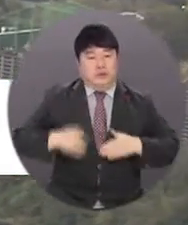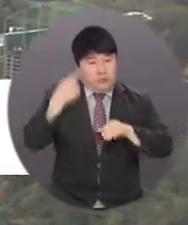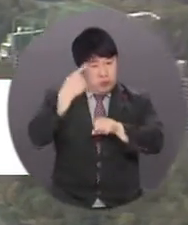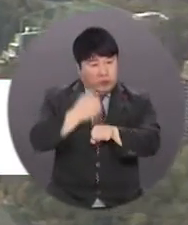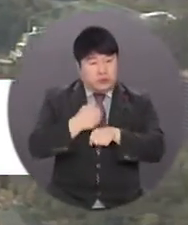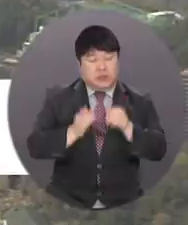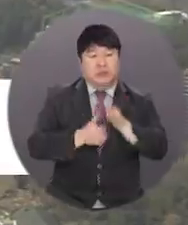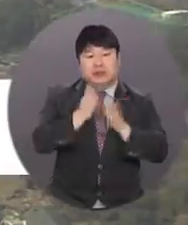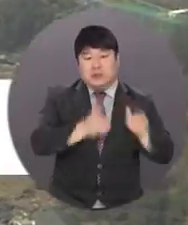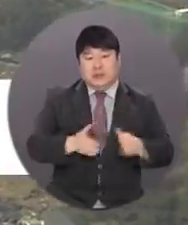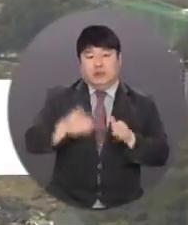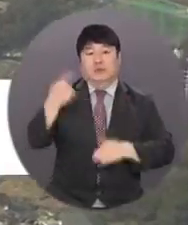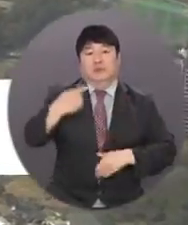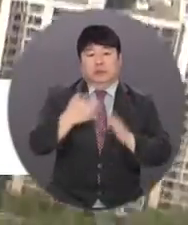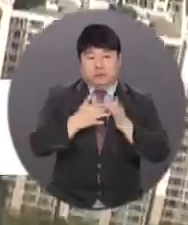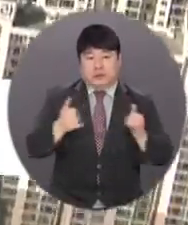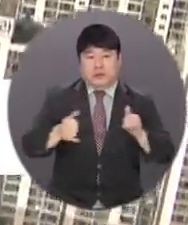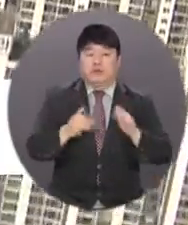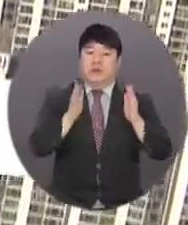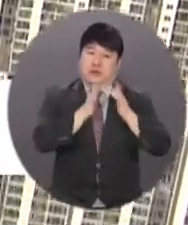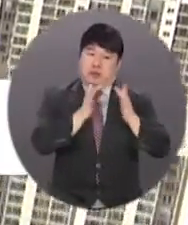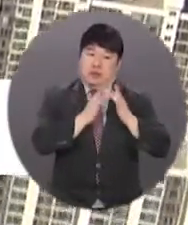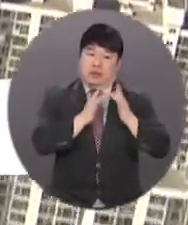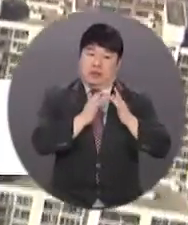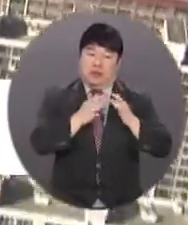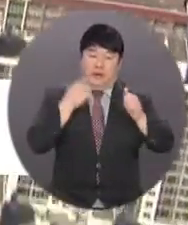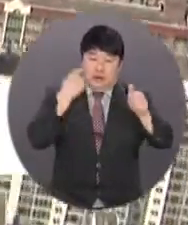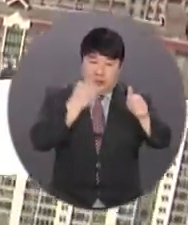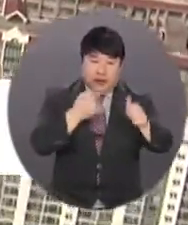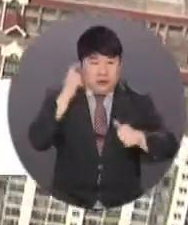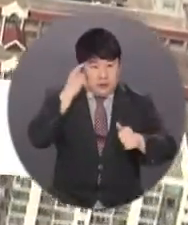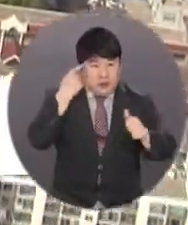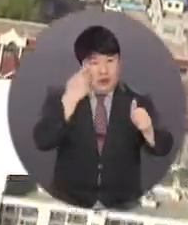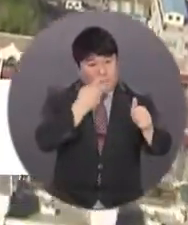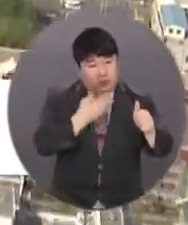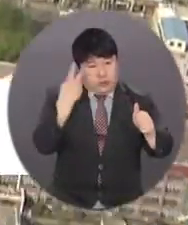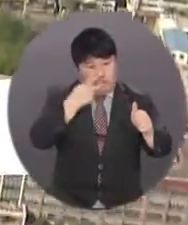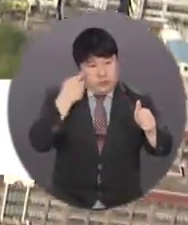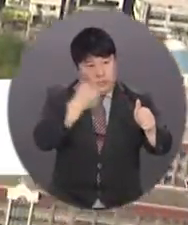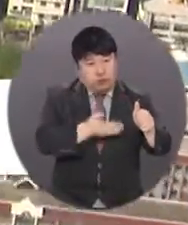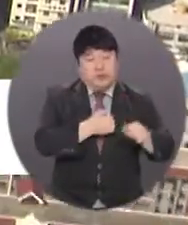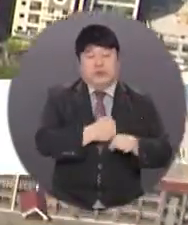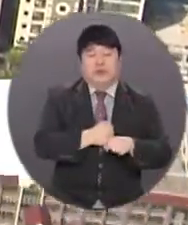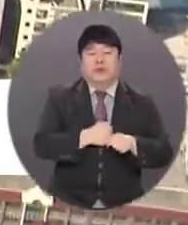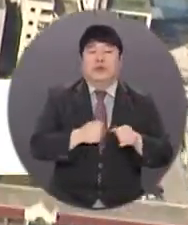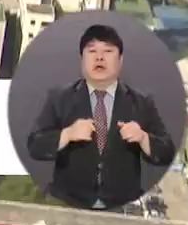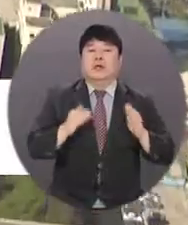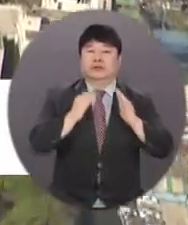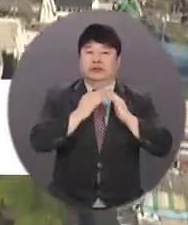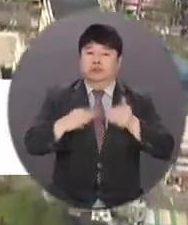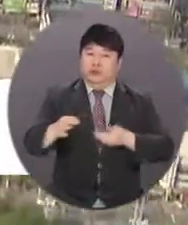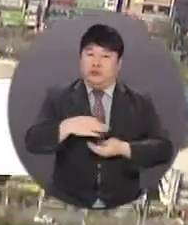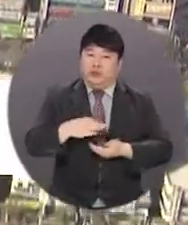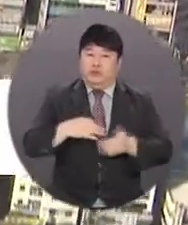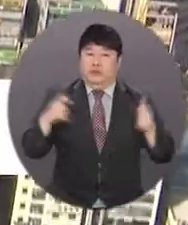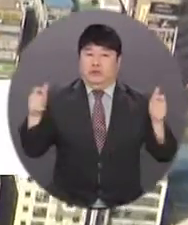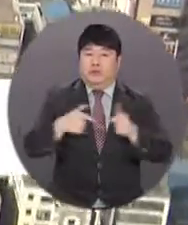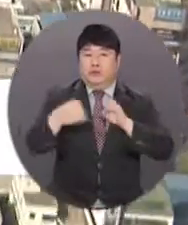연구원이 시도민 1,000명을 대상으로 온라인에서 진행한 인식조사에 따르면 가계 수입이 줄었다고 답한